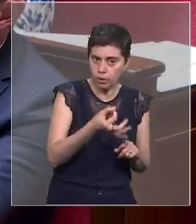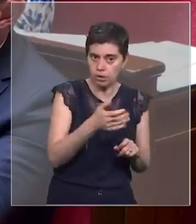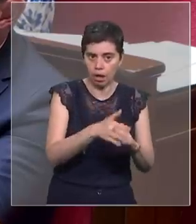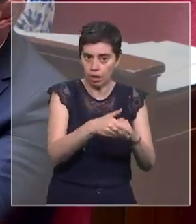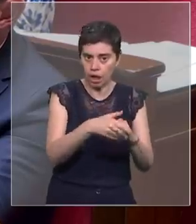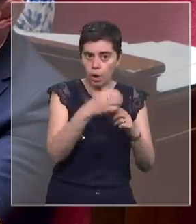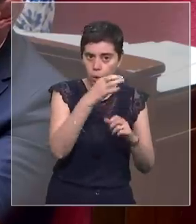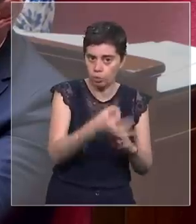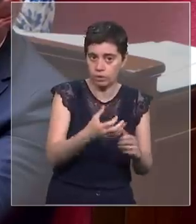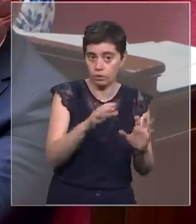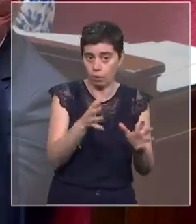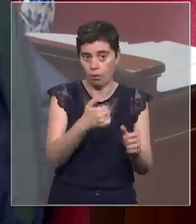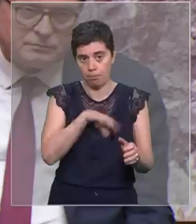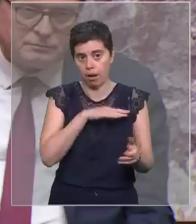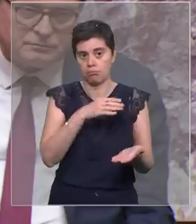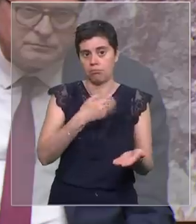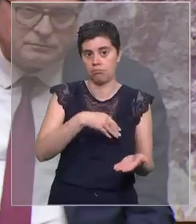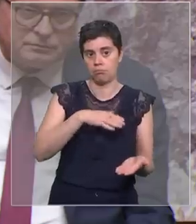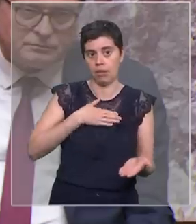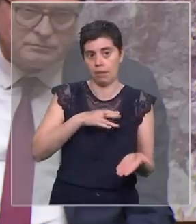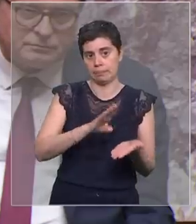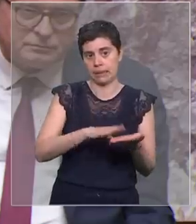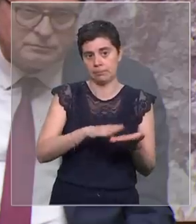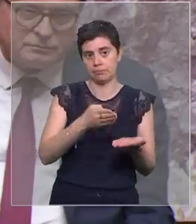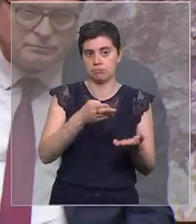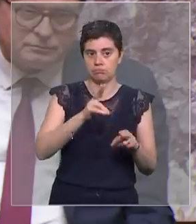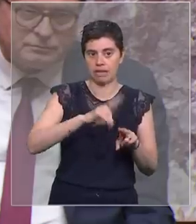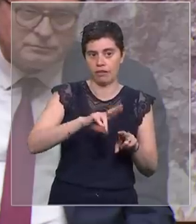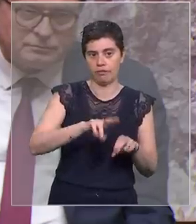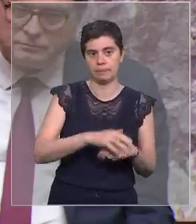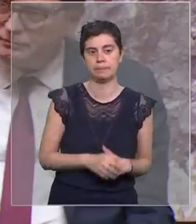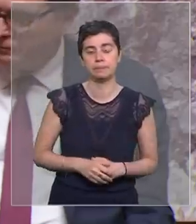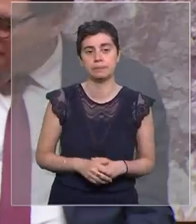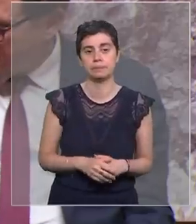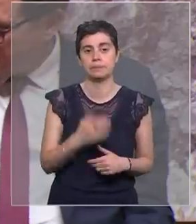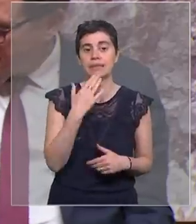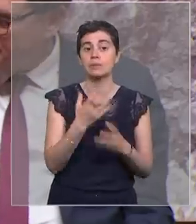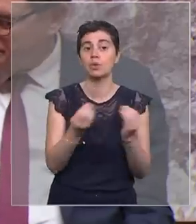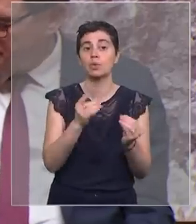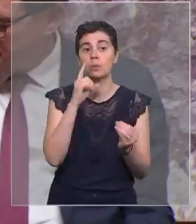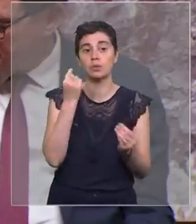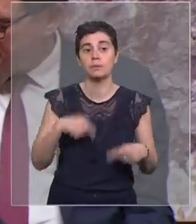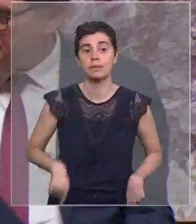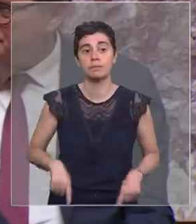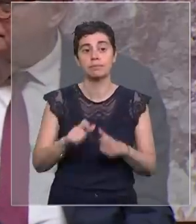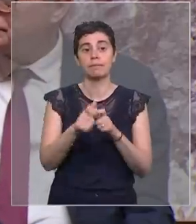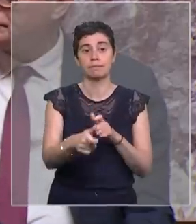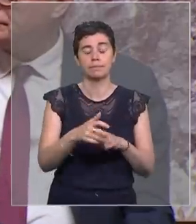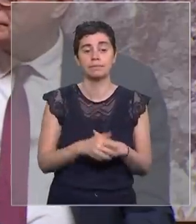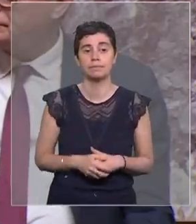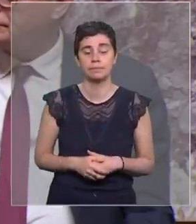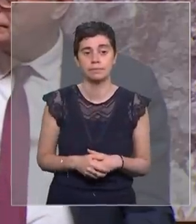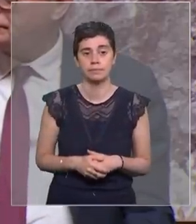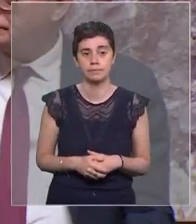avec MaPrimeRénov'. Je vous remercie. Merci beaucoup, monsieur le ministre. Je vais maintenant passer la parole à monsieur